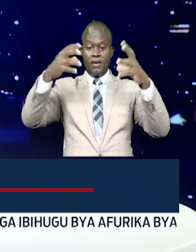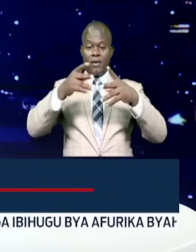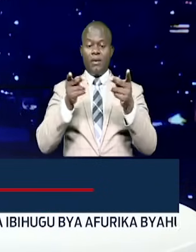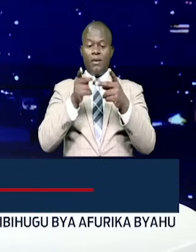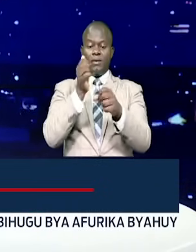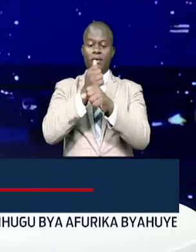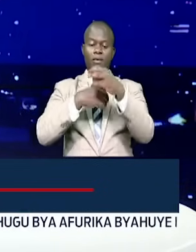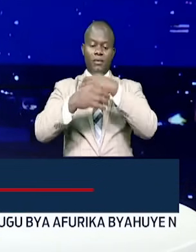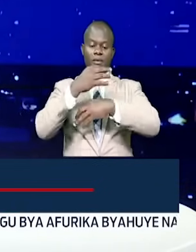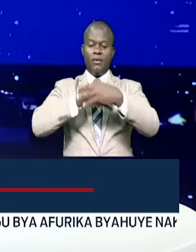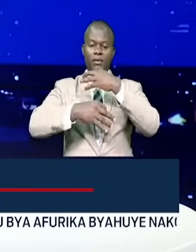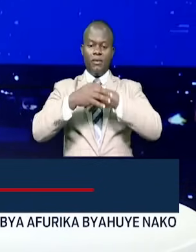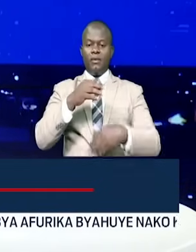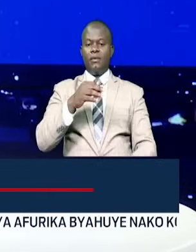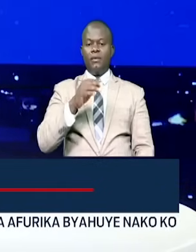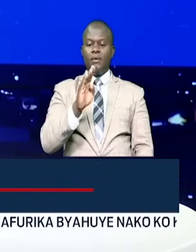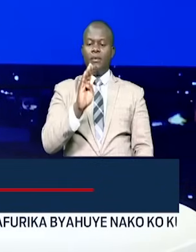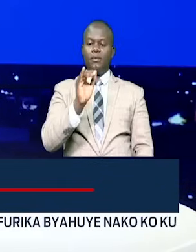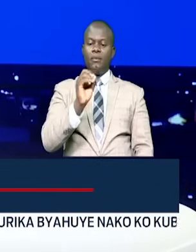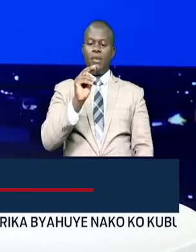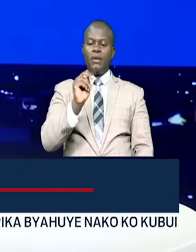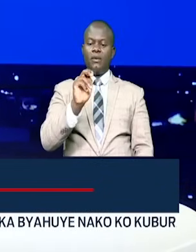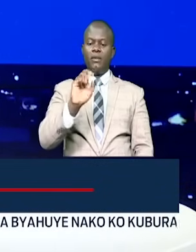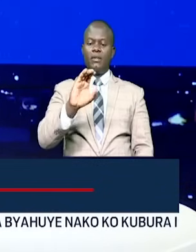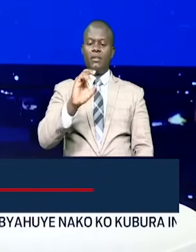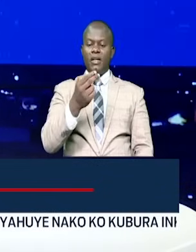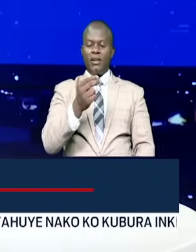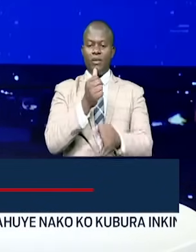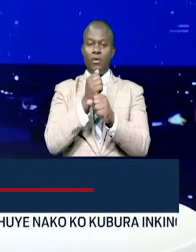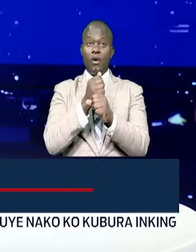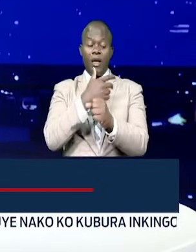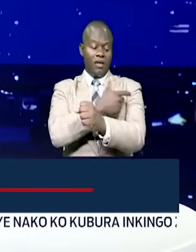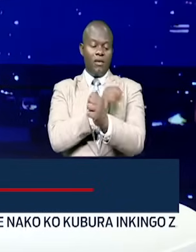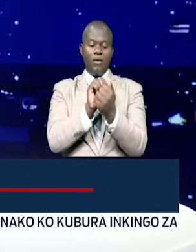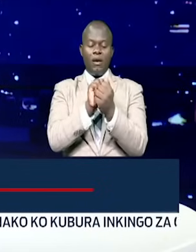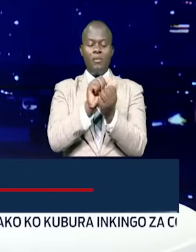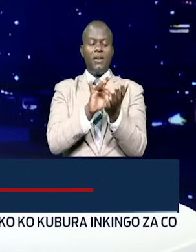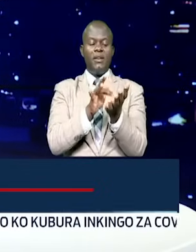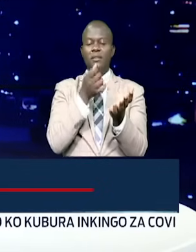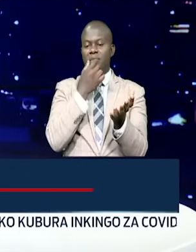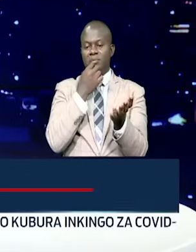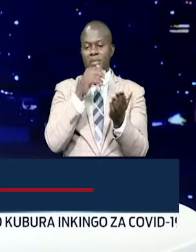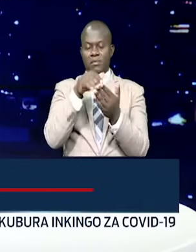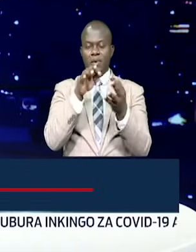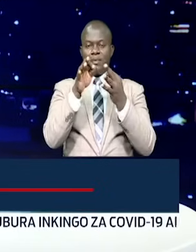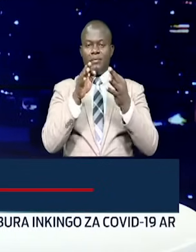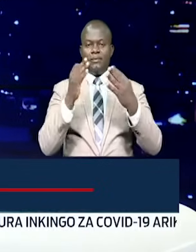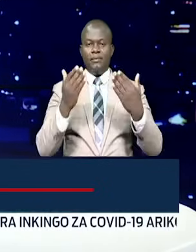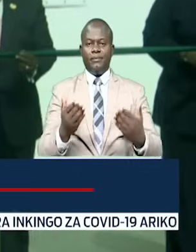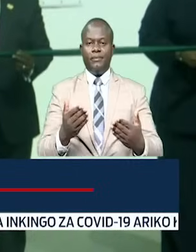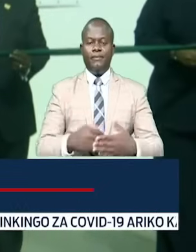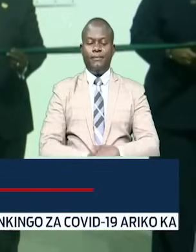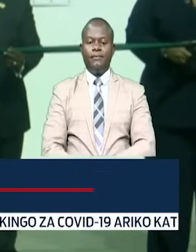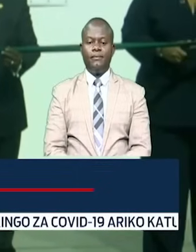ahazakorera uruganda rwa Batek rukora inkingo n'imiti mugenzi wacu Jeannette wabyeyi yarariyo reka tubwire ibindi